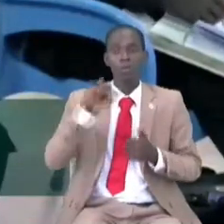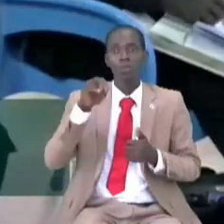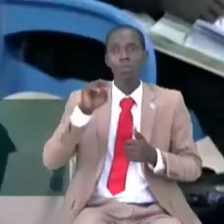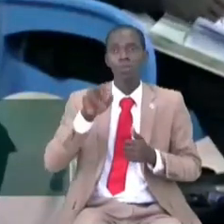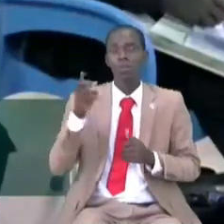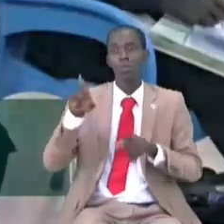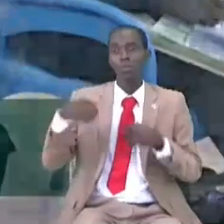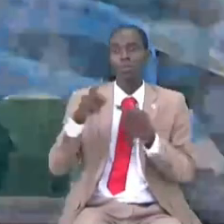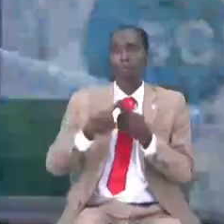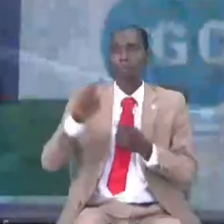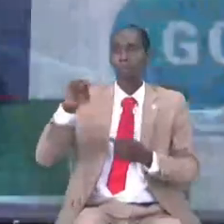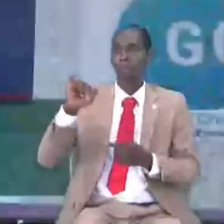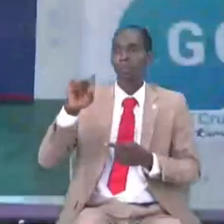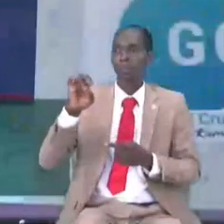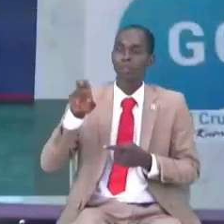avait enduré.